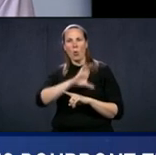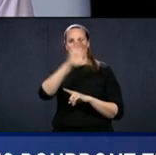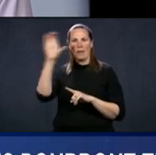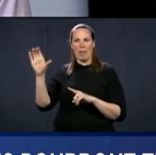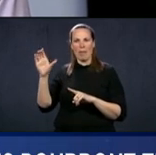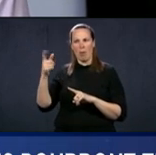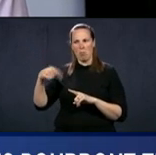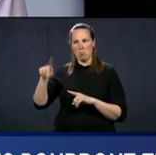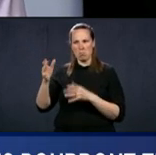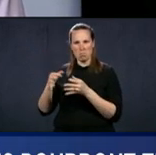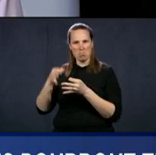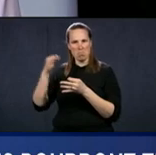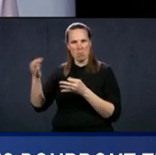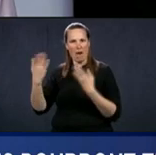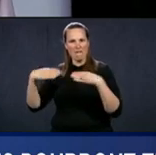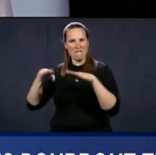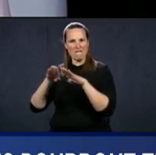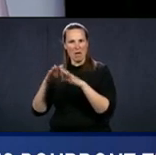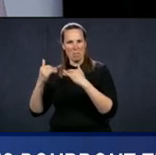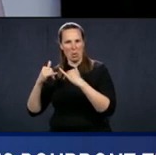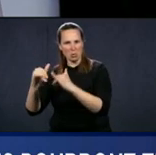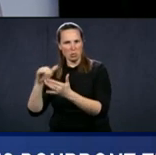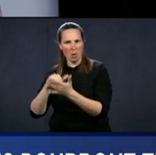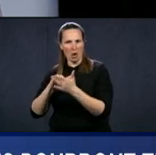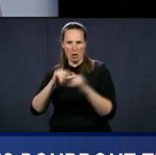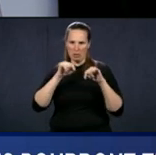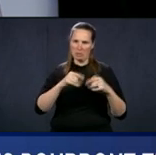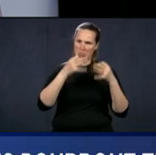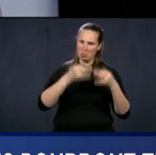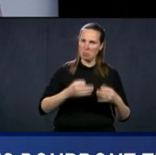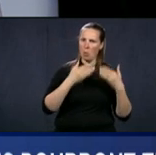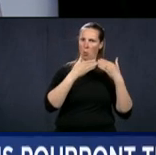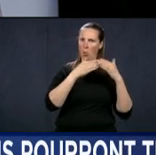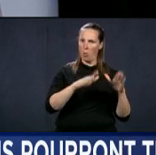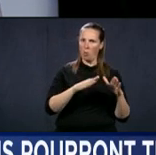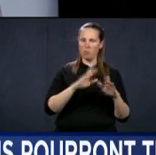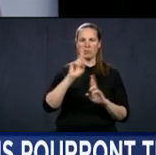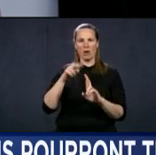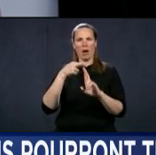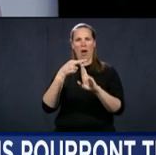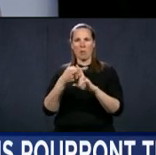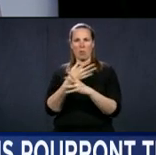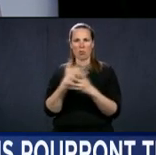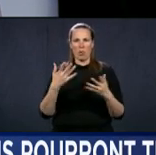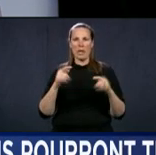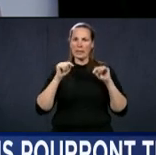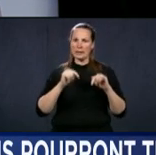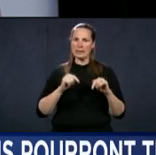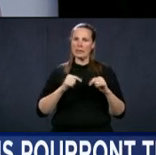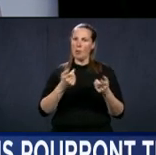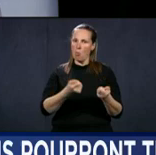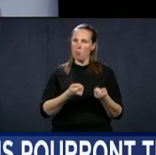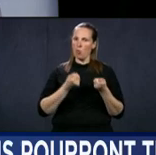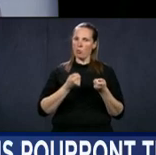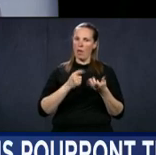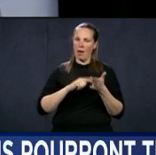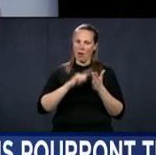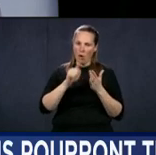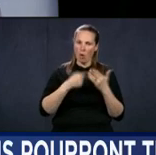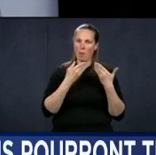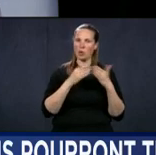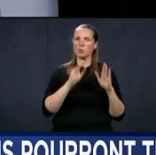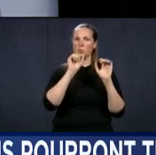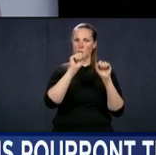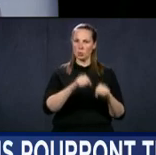notamment des écoles, on l'a toujours dit, il est prudent, il est graduel et surtout, il a reçu l'approbation de la santé publique. Donc, ce sont des décisions qui